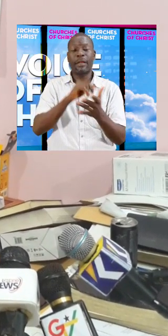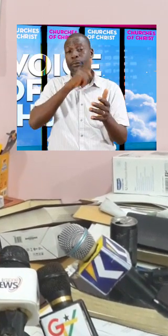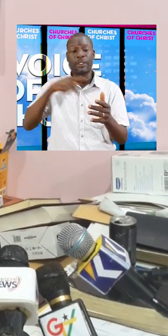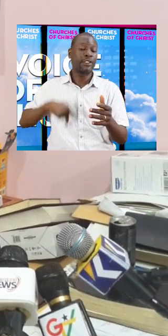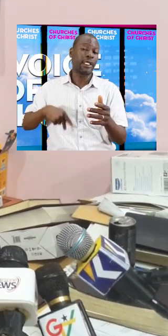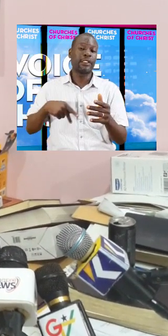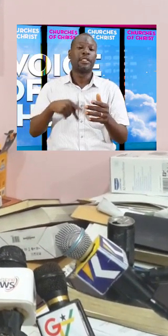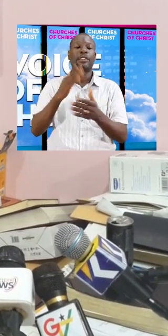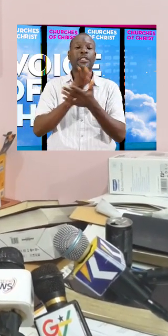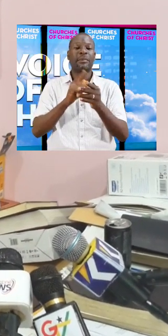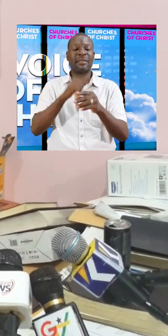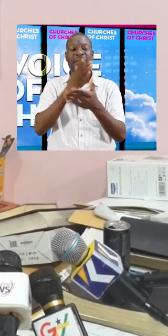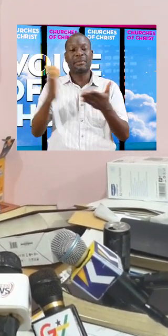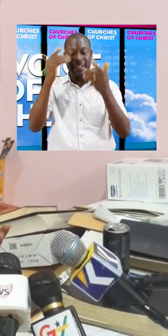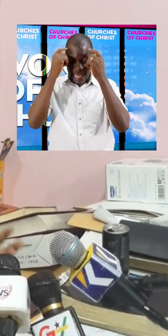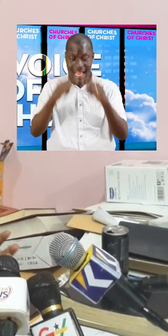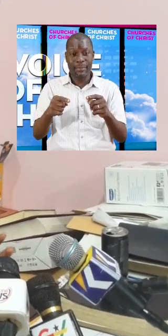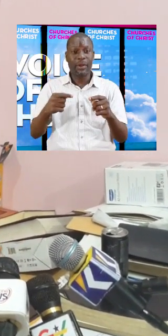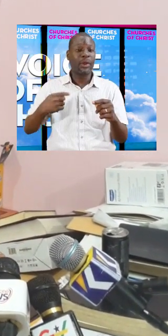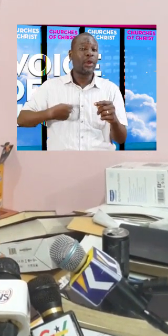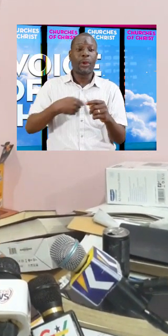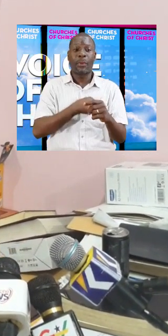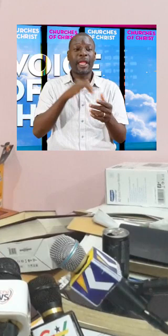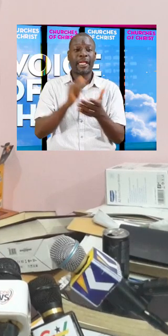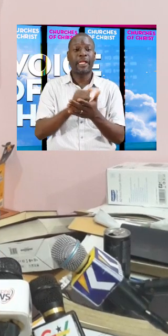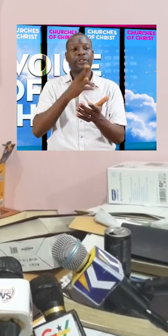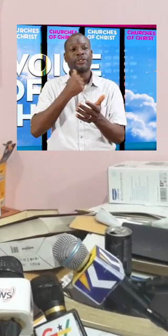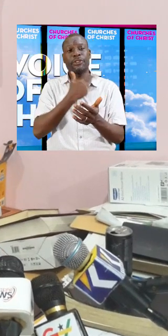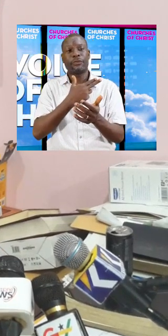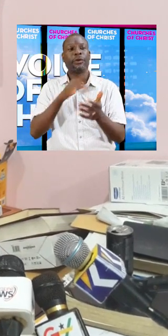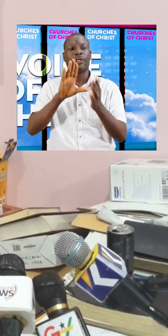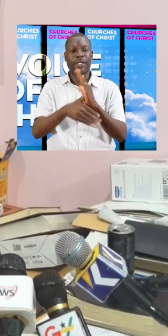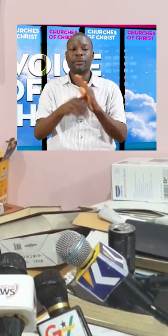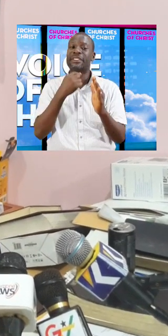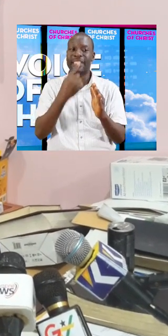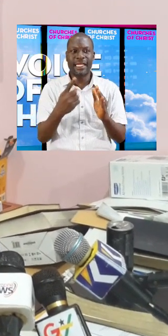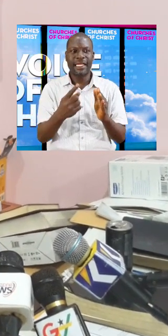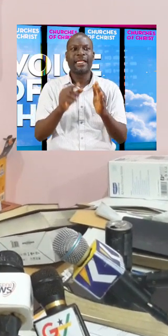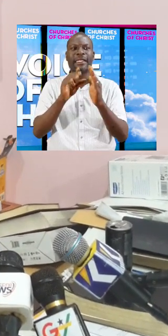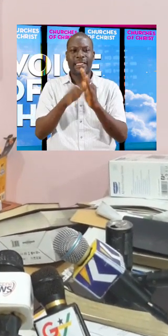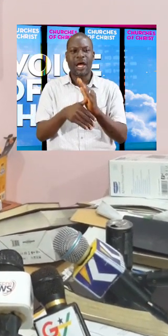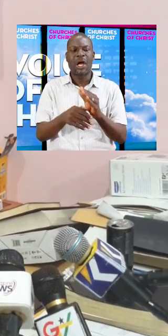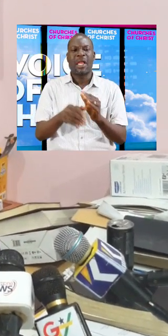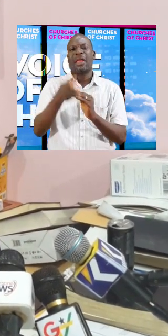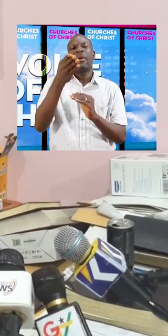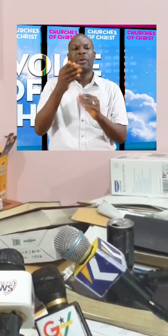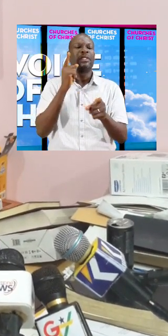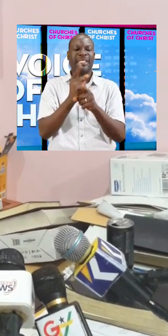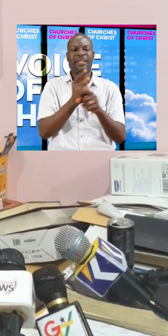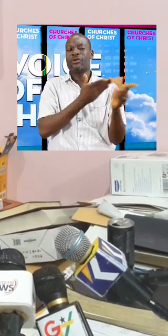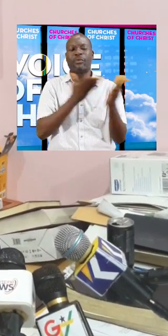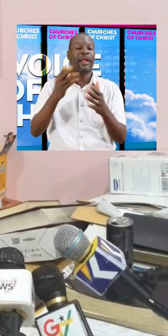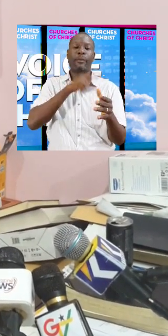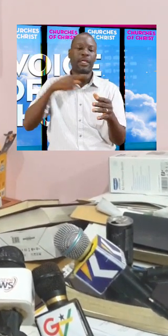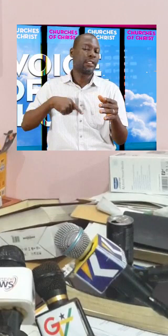no sa sem bi ba na ye ne a ye ye nyamesam eka fo ye be ka bia omo se o wo do ho be se amanyo